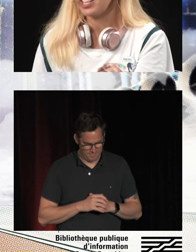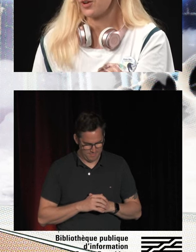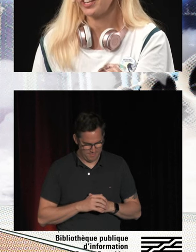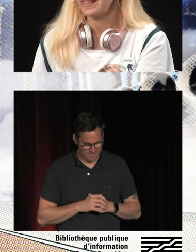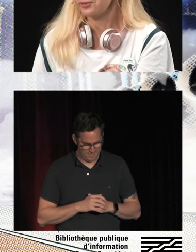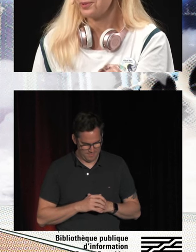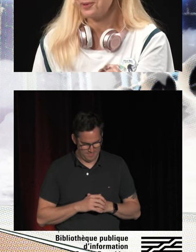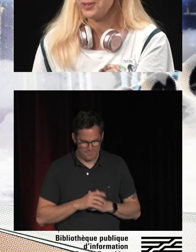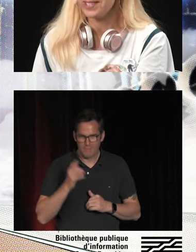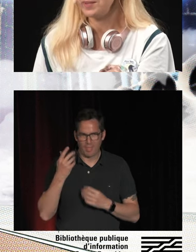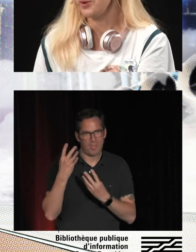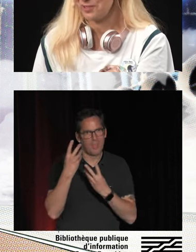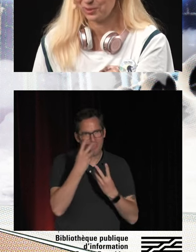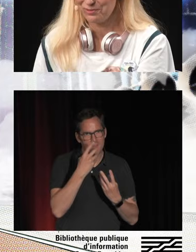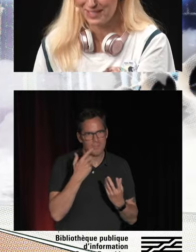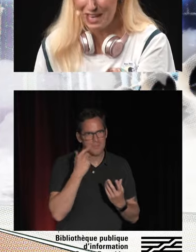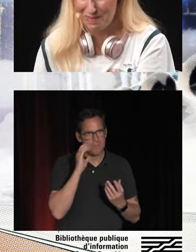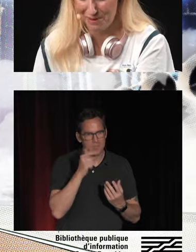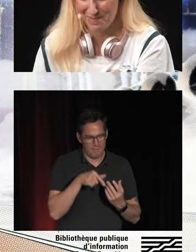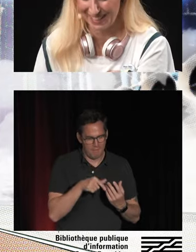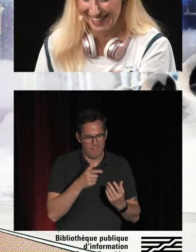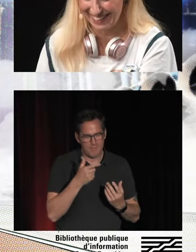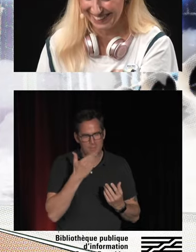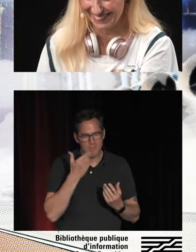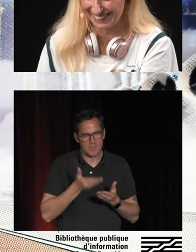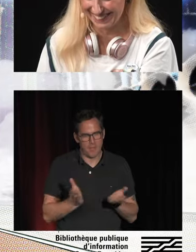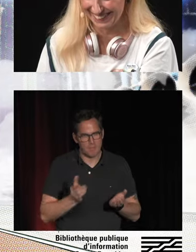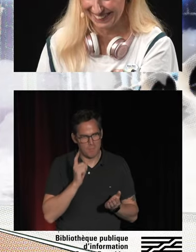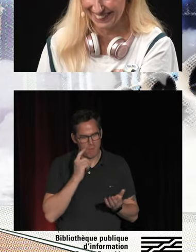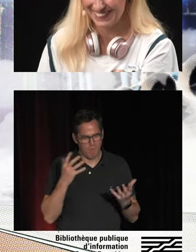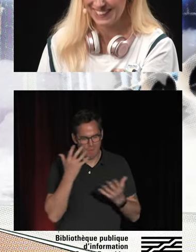Il a vu que j'étais en galère, du coup. Il s'est dit, bon, on va faire un truc facile pour après.